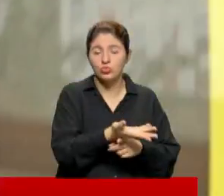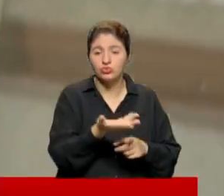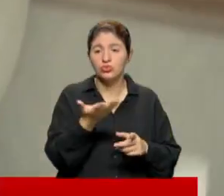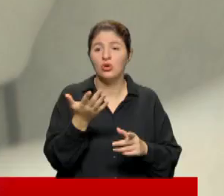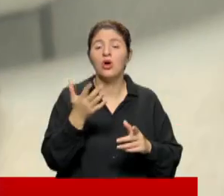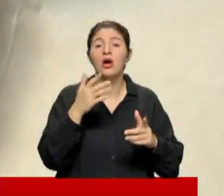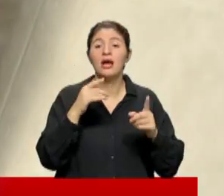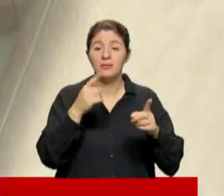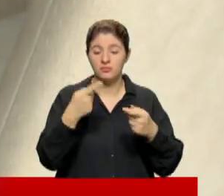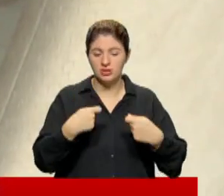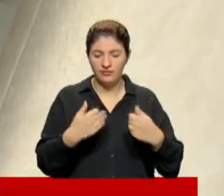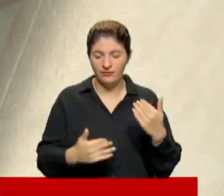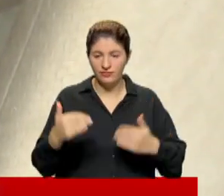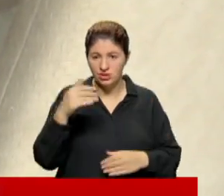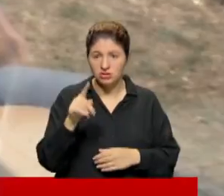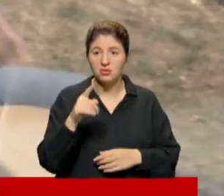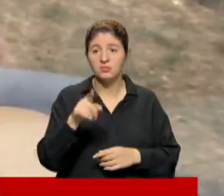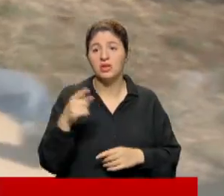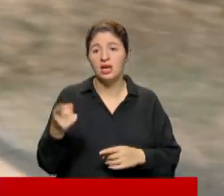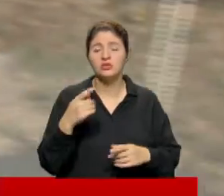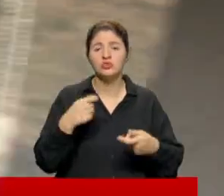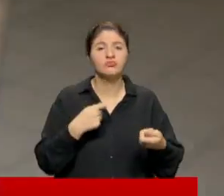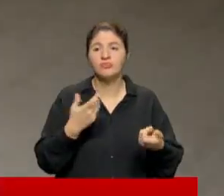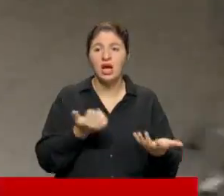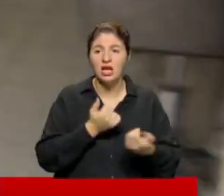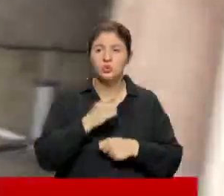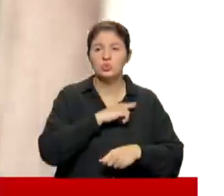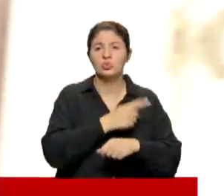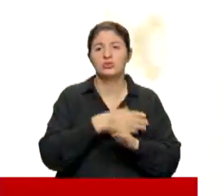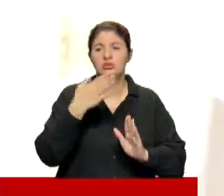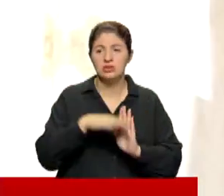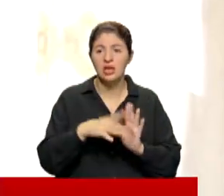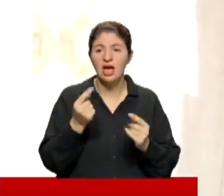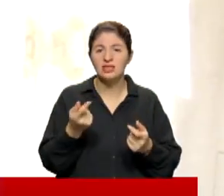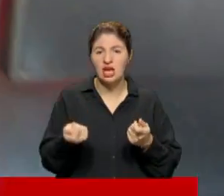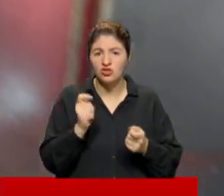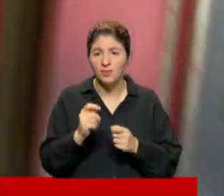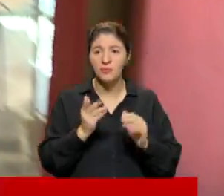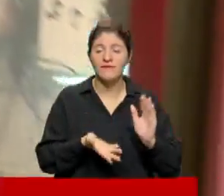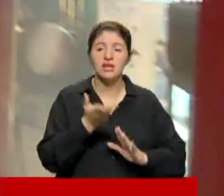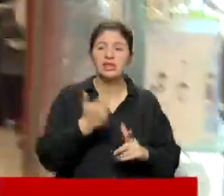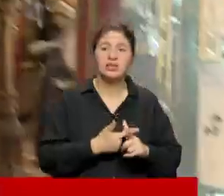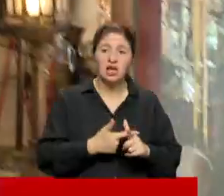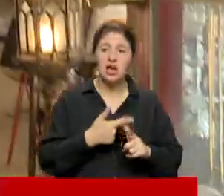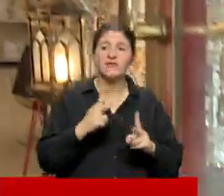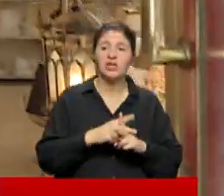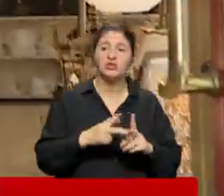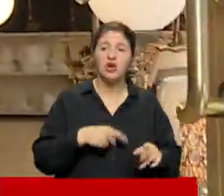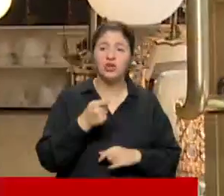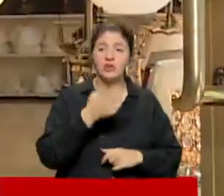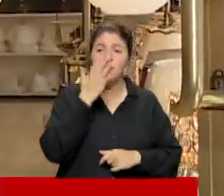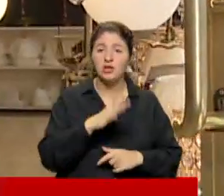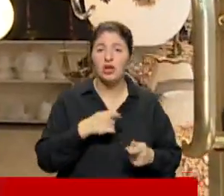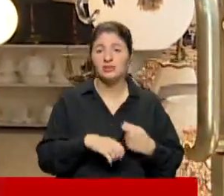yanda artan giderler Diğer yanda tüketicin düşen alım gücü daha az iş yapıp daha yüksek kira ve fatura ödemesi